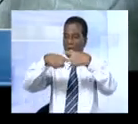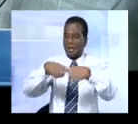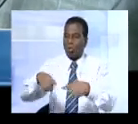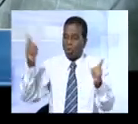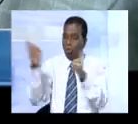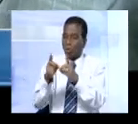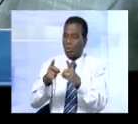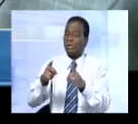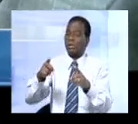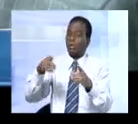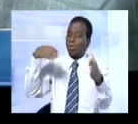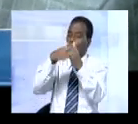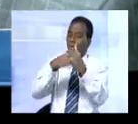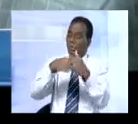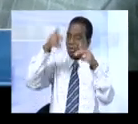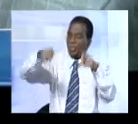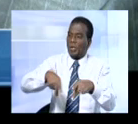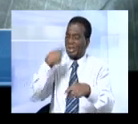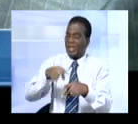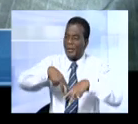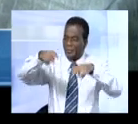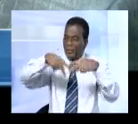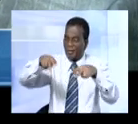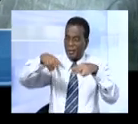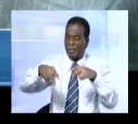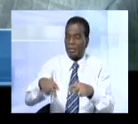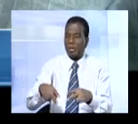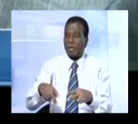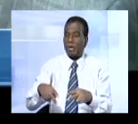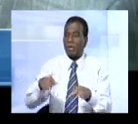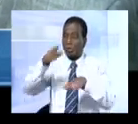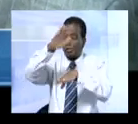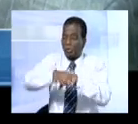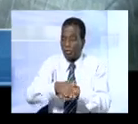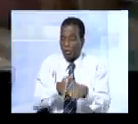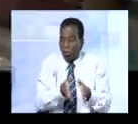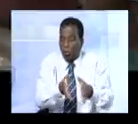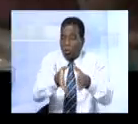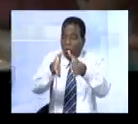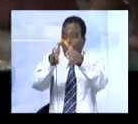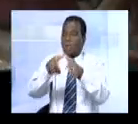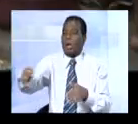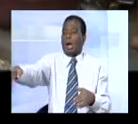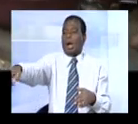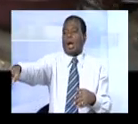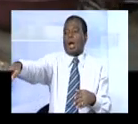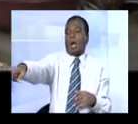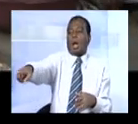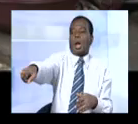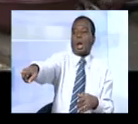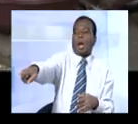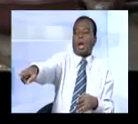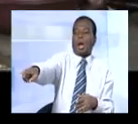c'est-à-dire assainir notre commune. Donc ça va commencer par quoi? Par le boulevard Nangua-Brogoua, qui représente pour nous une vitrine. Donc ce qu'on peut faire, c'est